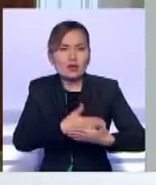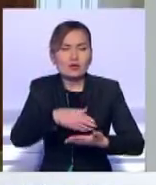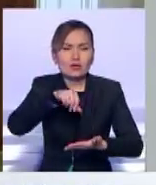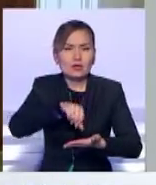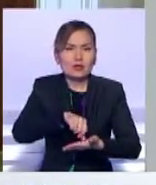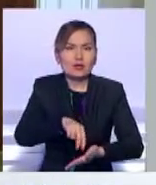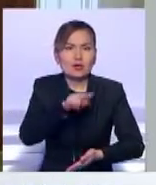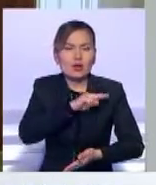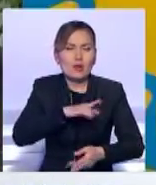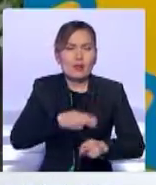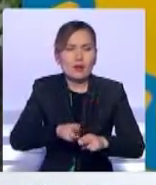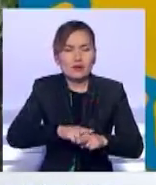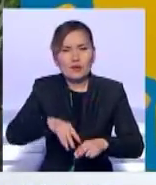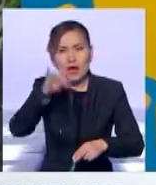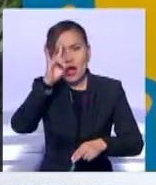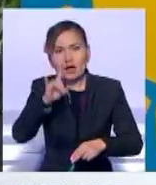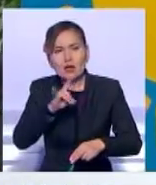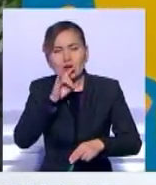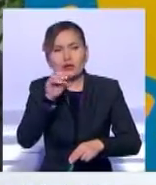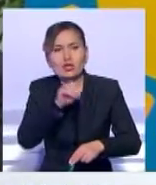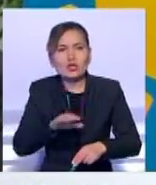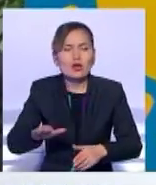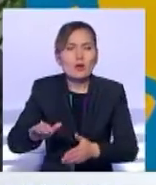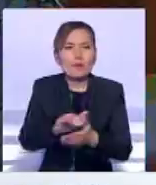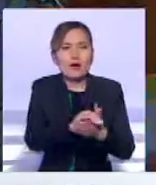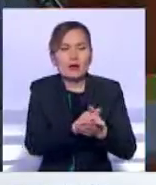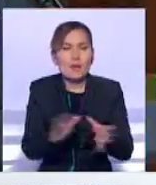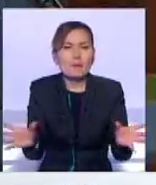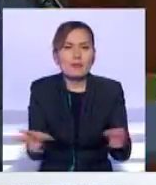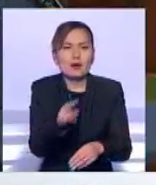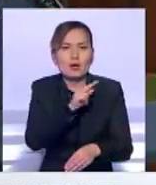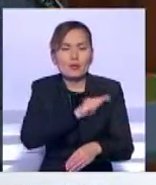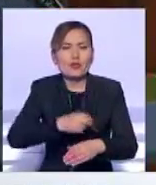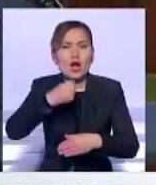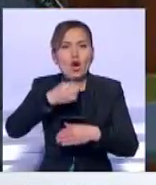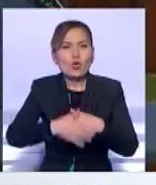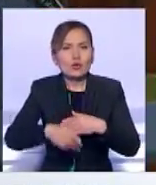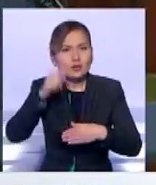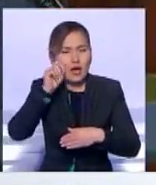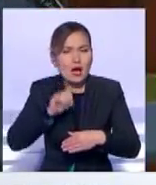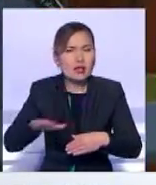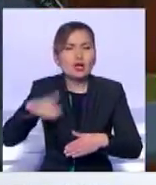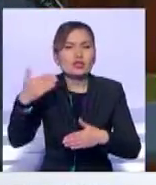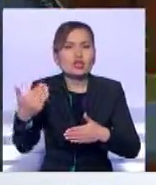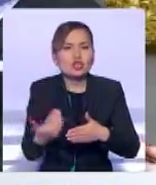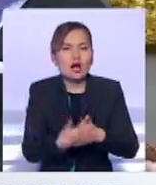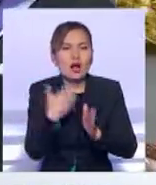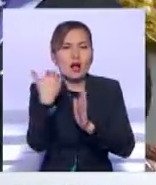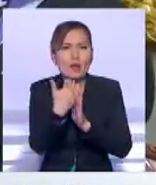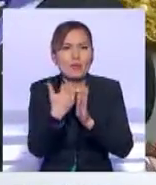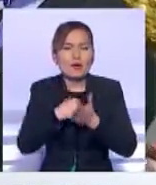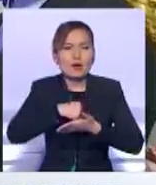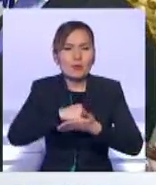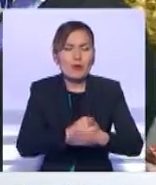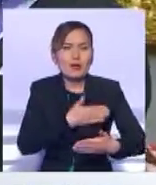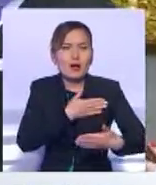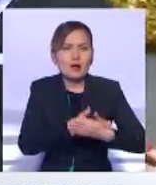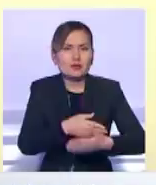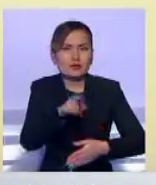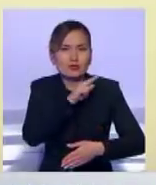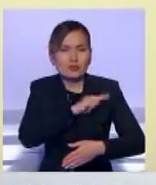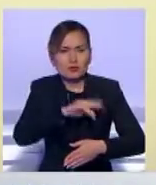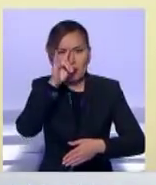аймақтың көшбасшысы ретінде Қазақстан Еуропалық одақ елдерімен бірге Орталық Азия үшін одақтың жаңа стратегиясын құруда қарқынды жұмыс жасап